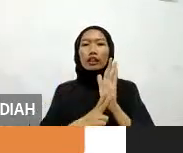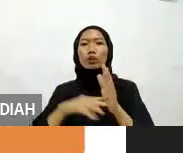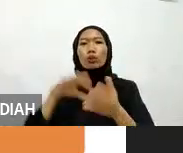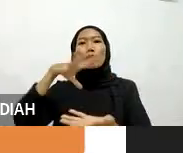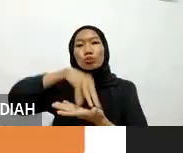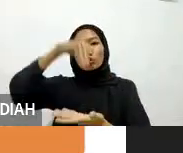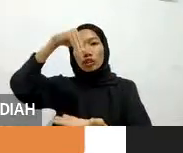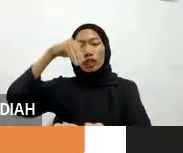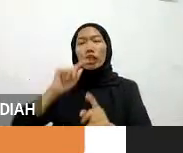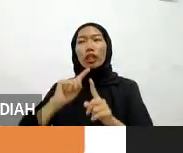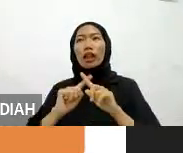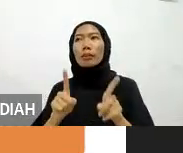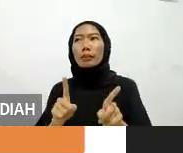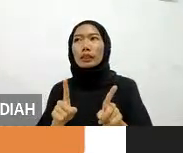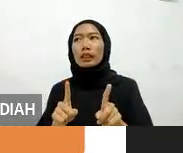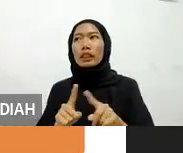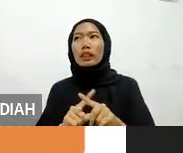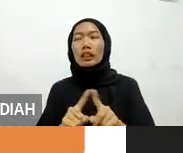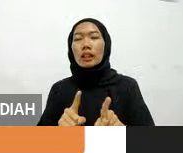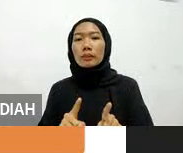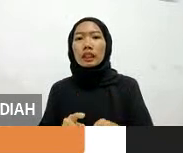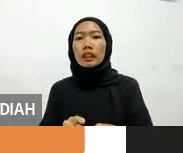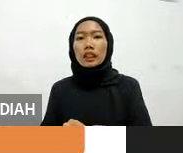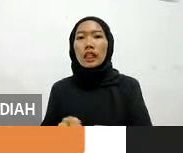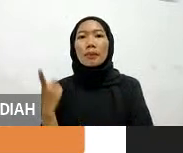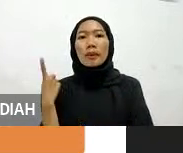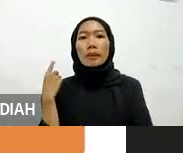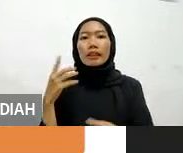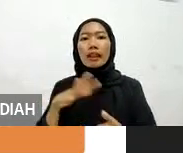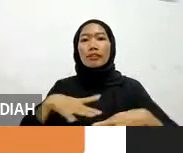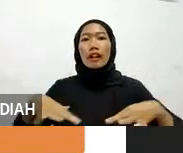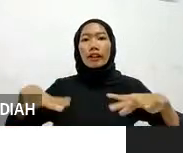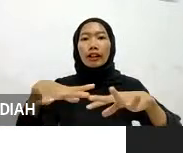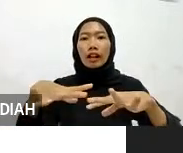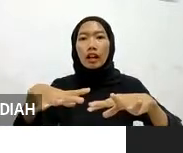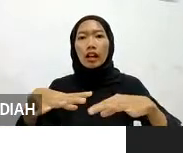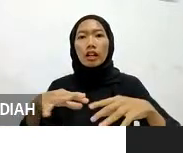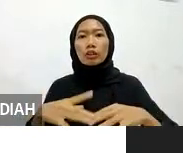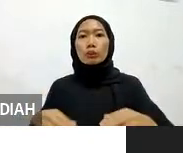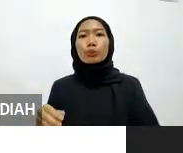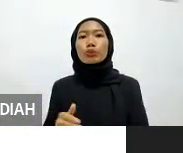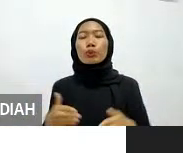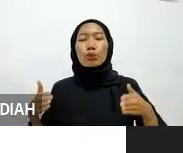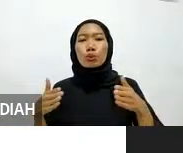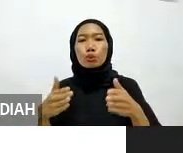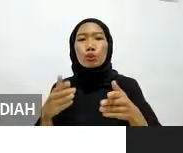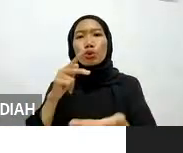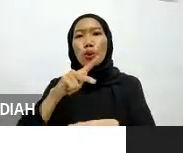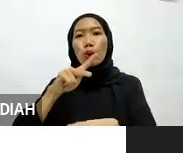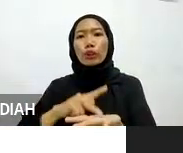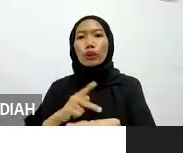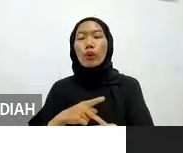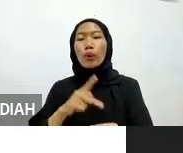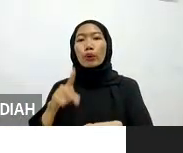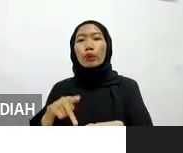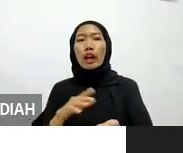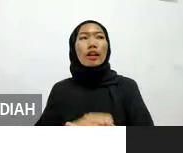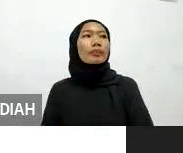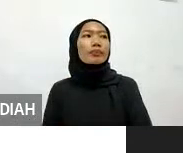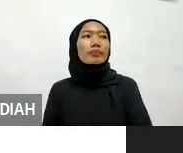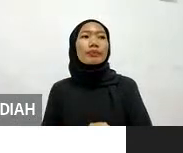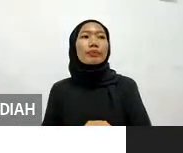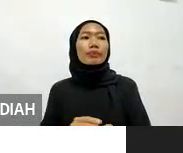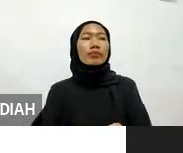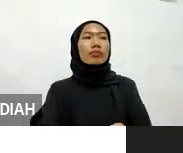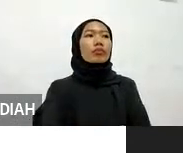bahkan setelah hampir 1 dekade JKN berjalan gitu ya. Nah ini slide yang terakhir, sebenarnya ini banyak sekali